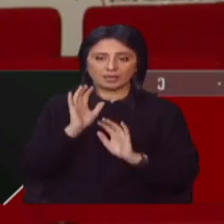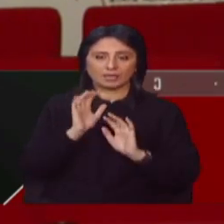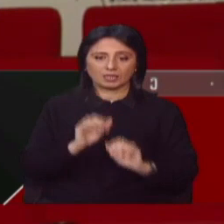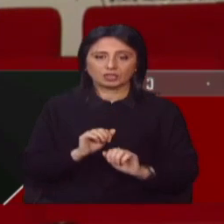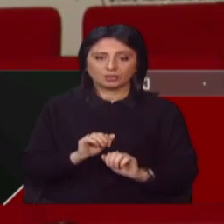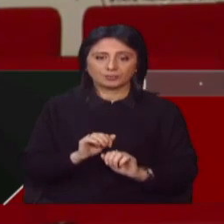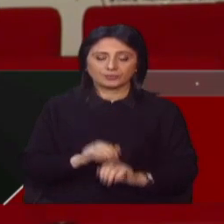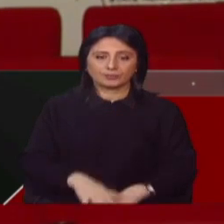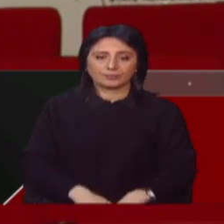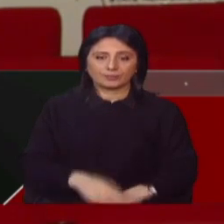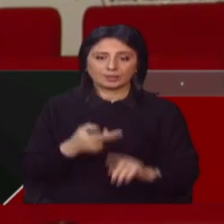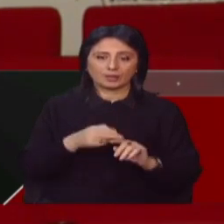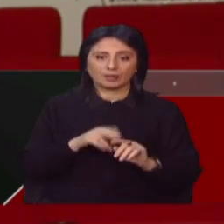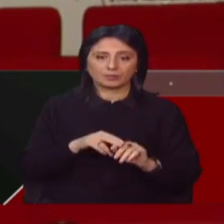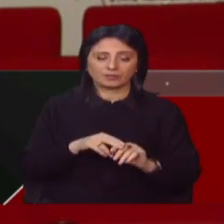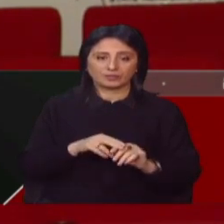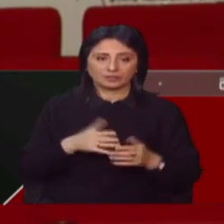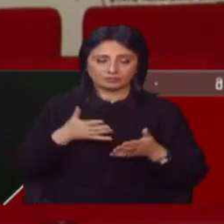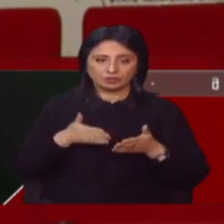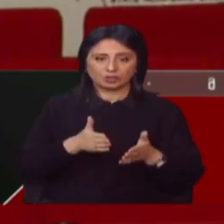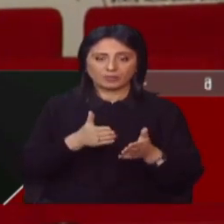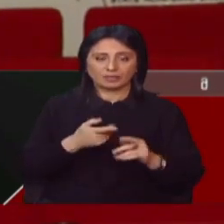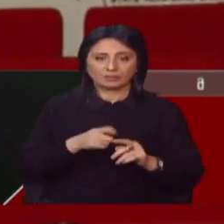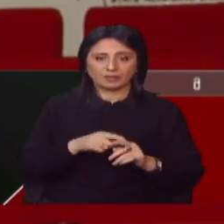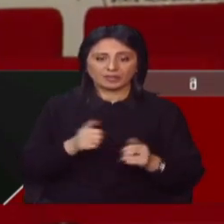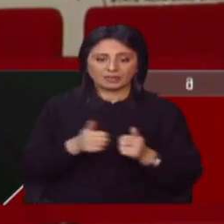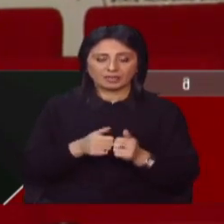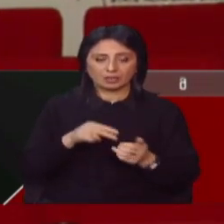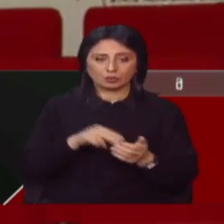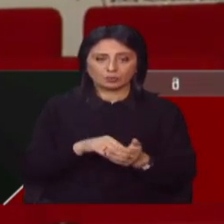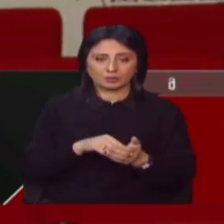მხარდაჭერით, ამ შემართებით, ამ თანადგომით